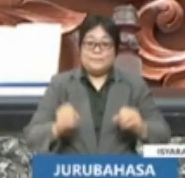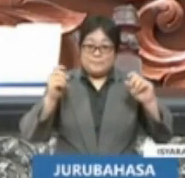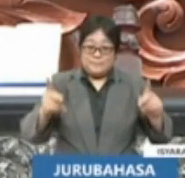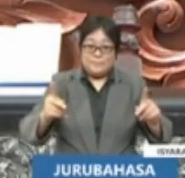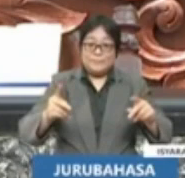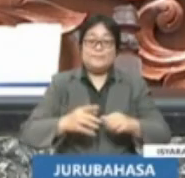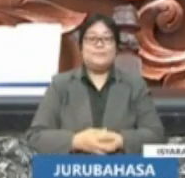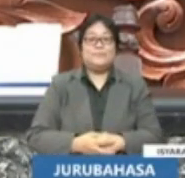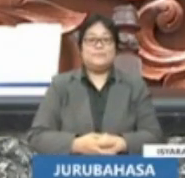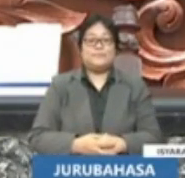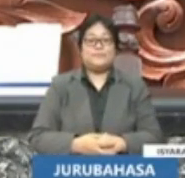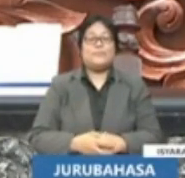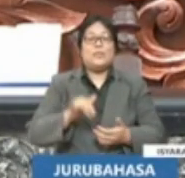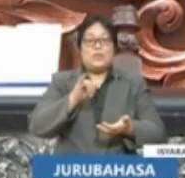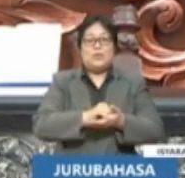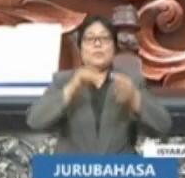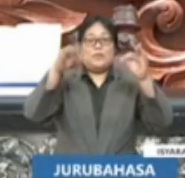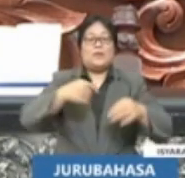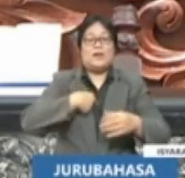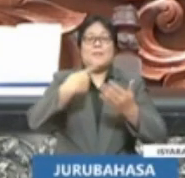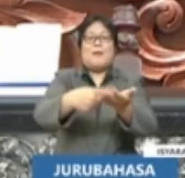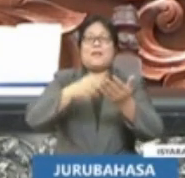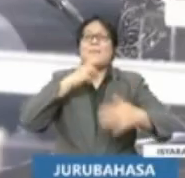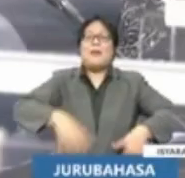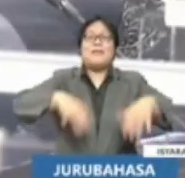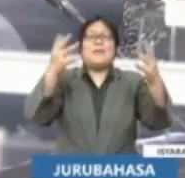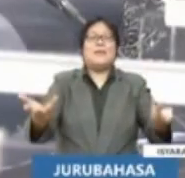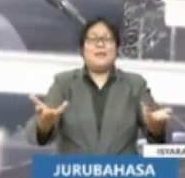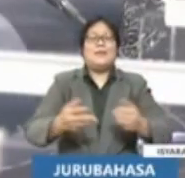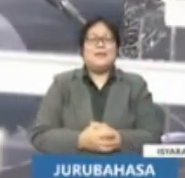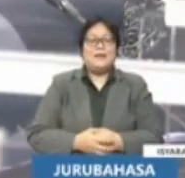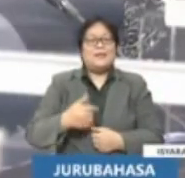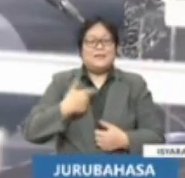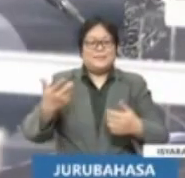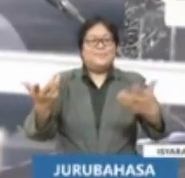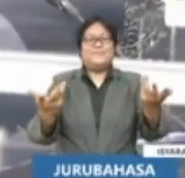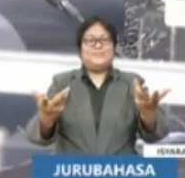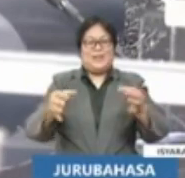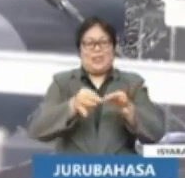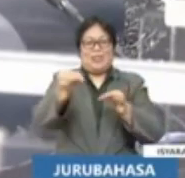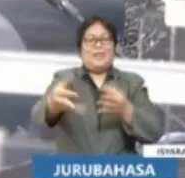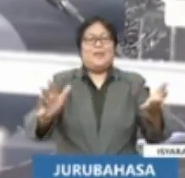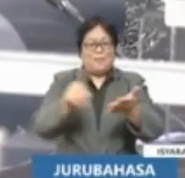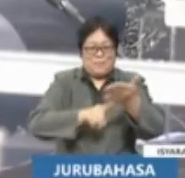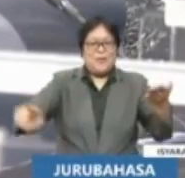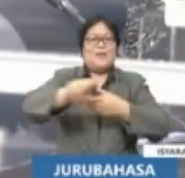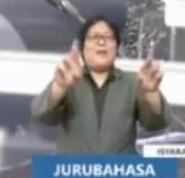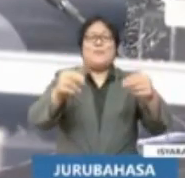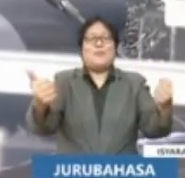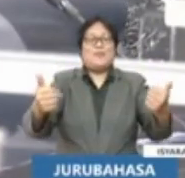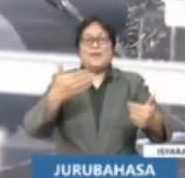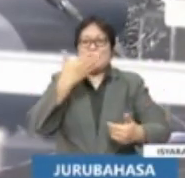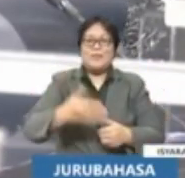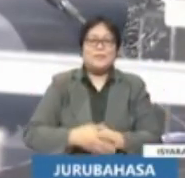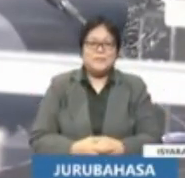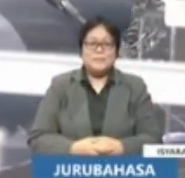Yeah? Jadi itulah keputusan saya. Nak bahas pasal banjir ni Tan Sri Yang Dipertua, I think we don't have to prolong this one. Next week I gabu fair.